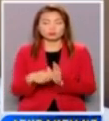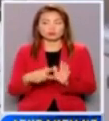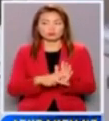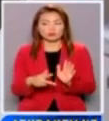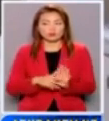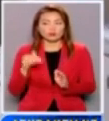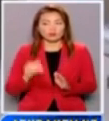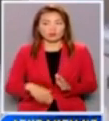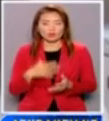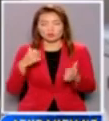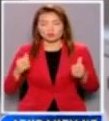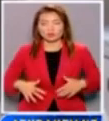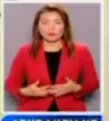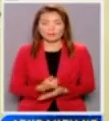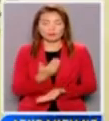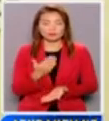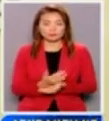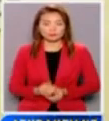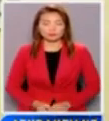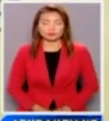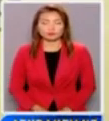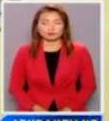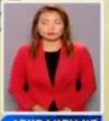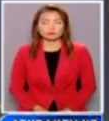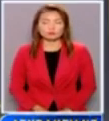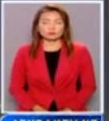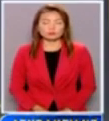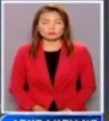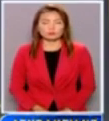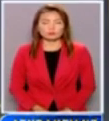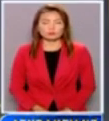28 мыңы өз шешімін тапты. Жұлдыз Қайратқызы, Артур Ботпанов, жаңалық қызметі.